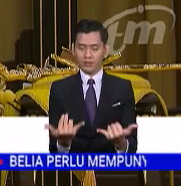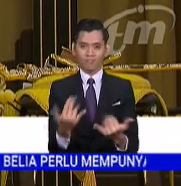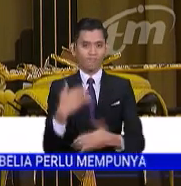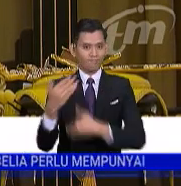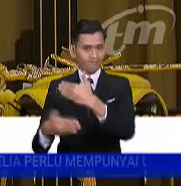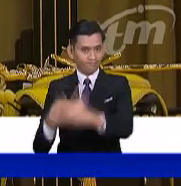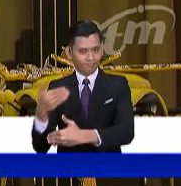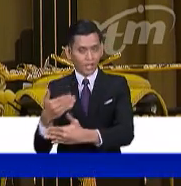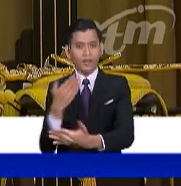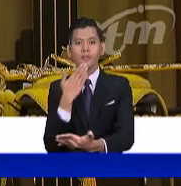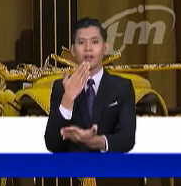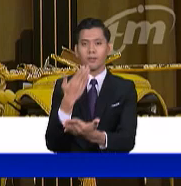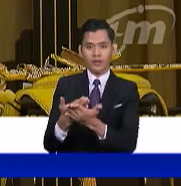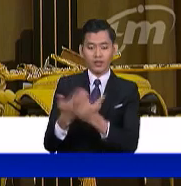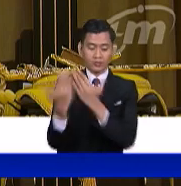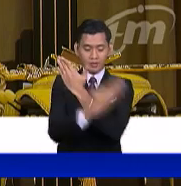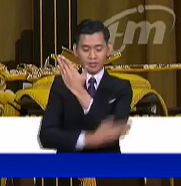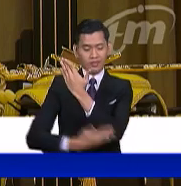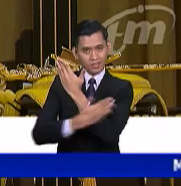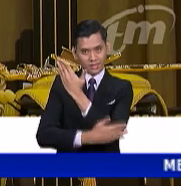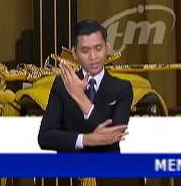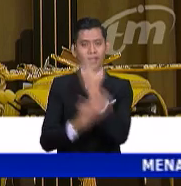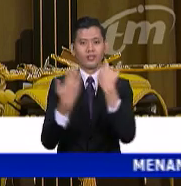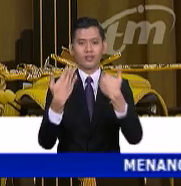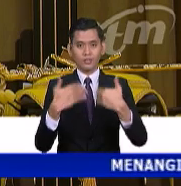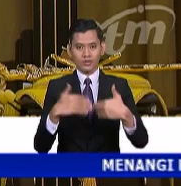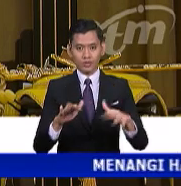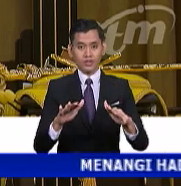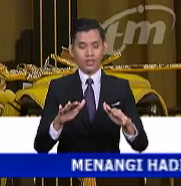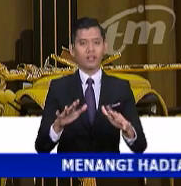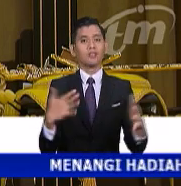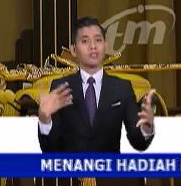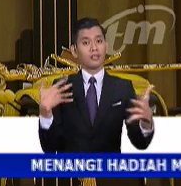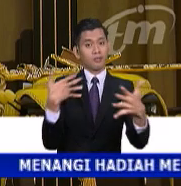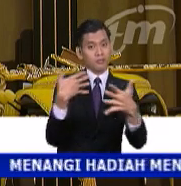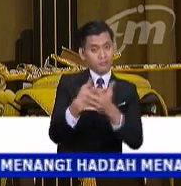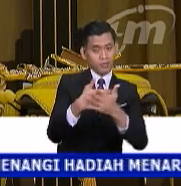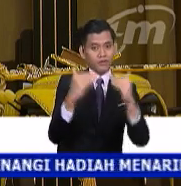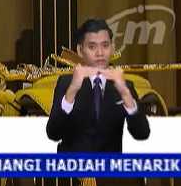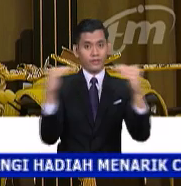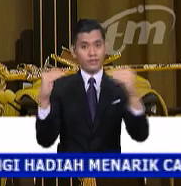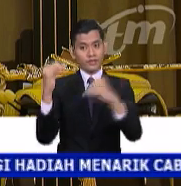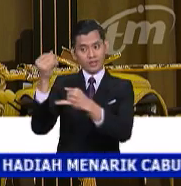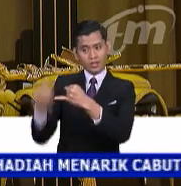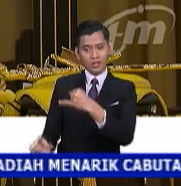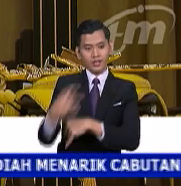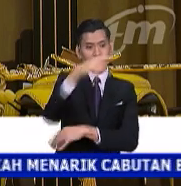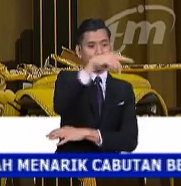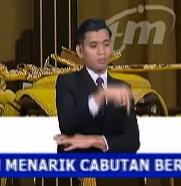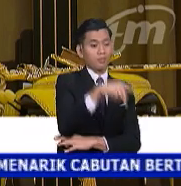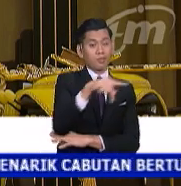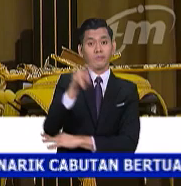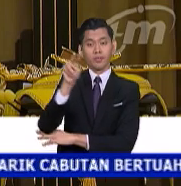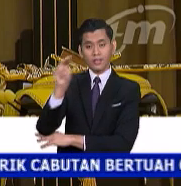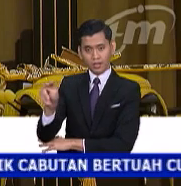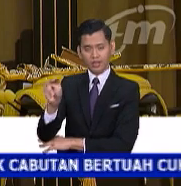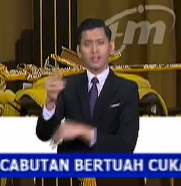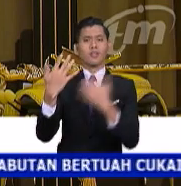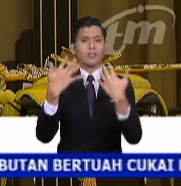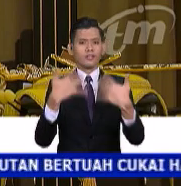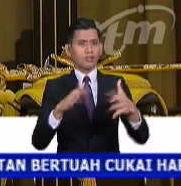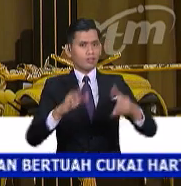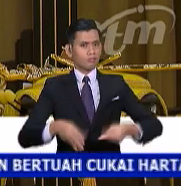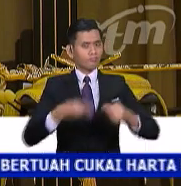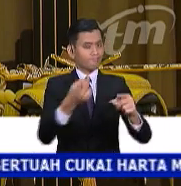Negara telah mula berangsur meniti ke fasa terakhir pelan pemulihan negara yang telah